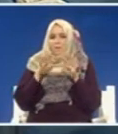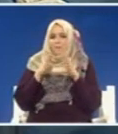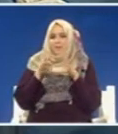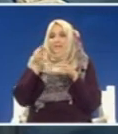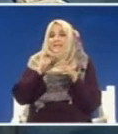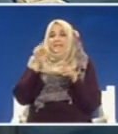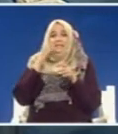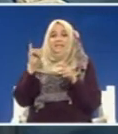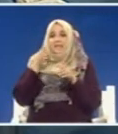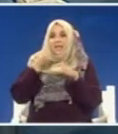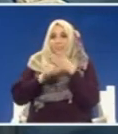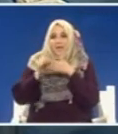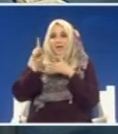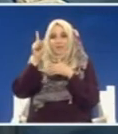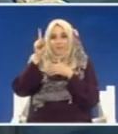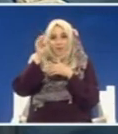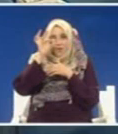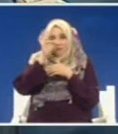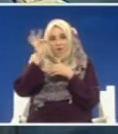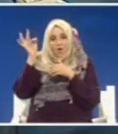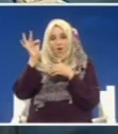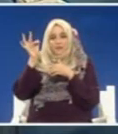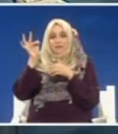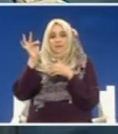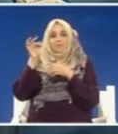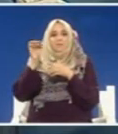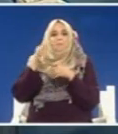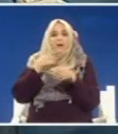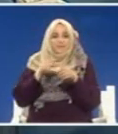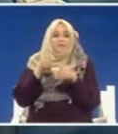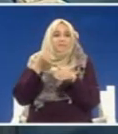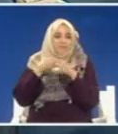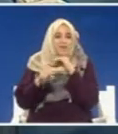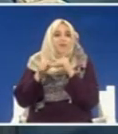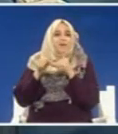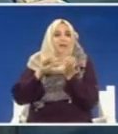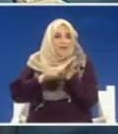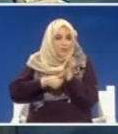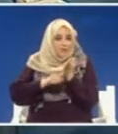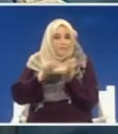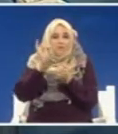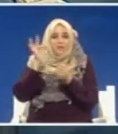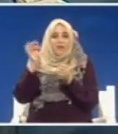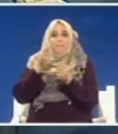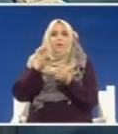الفرنسية، ولكن هو جابني هنا الجزائر وطلقني، وبعد انا سافرت لفرنسا